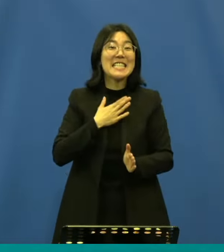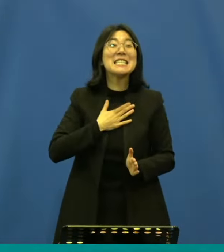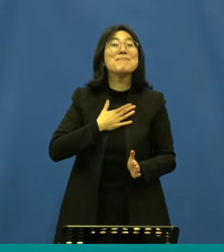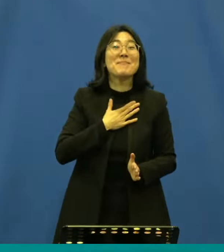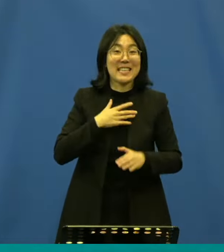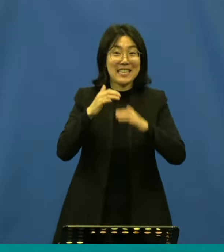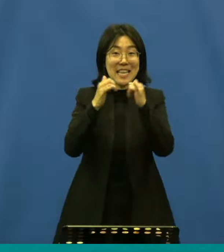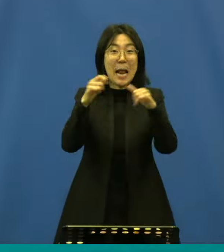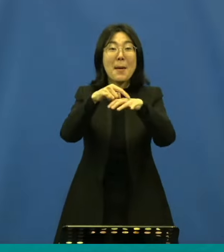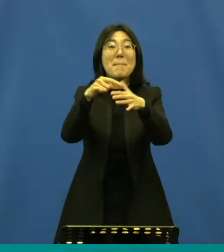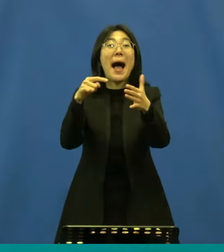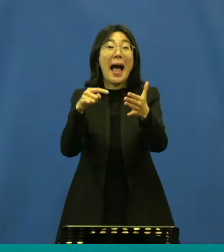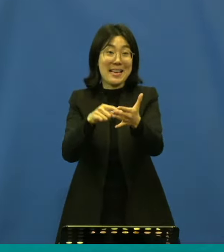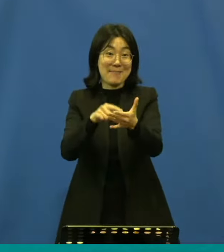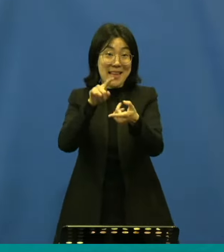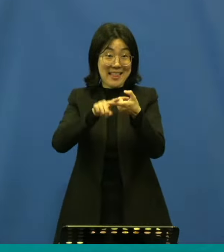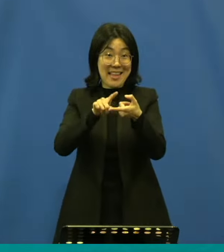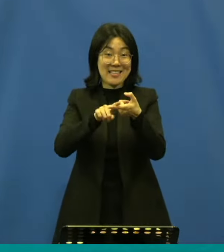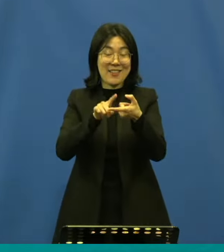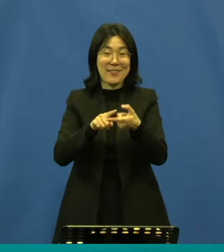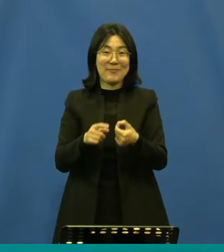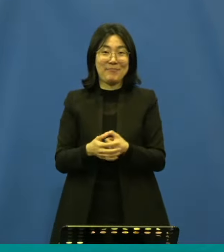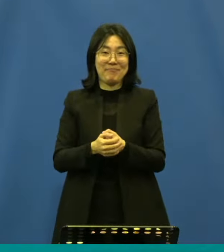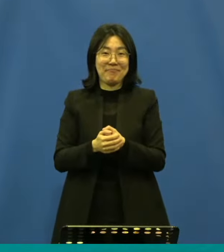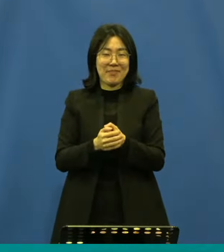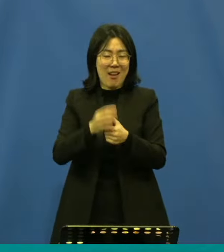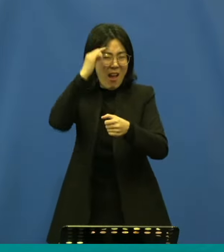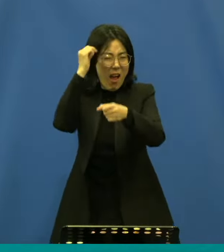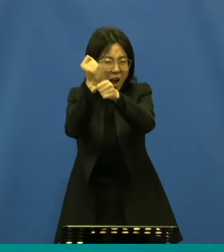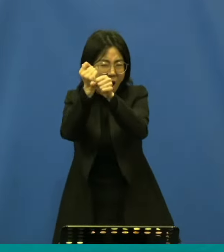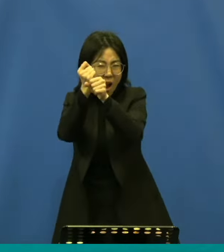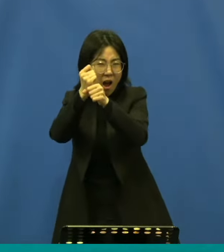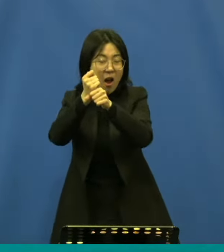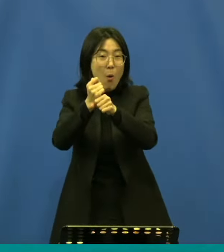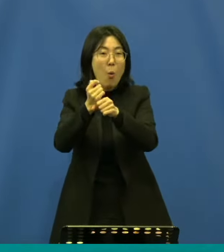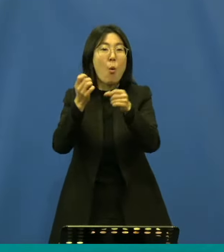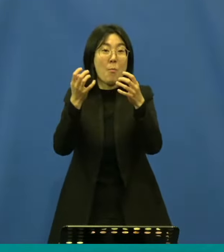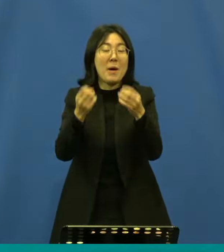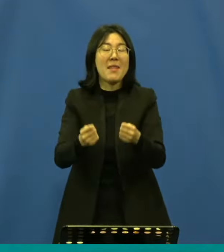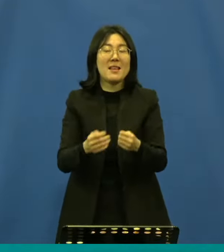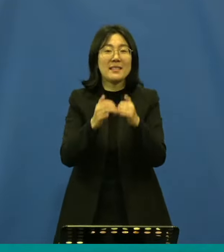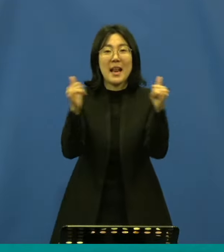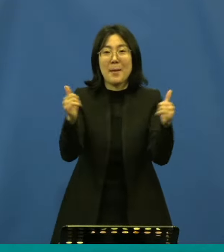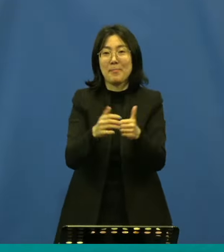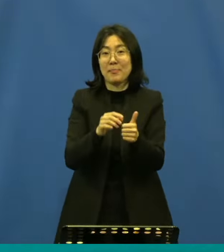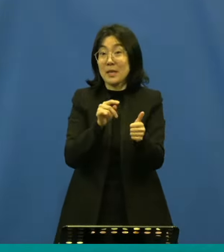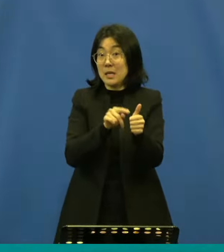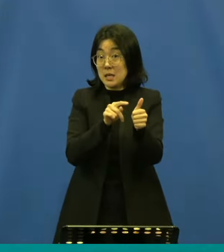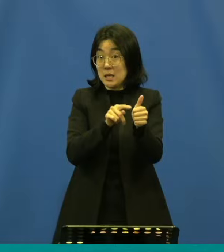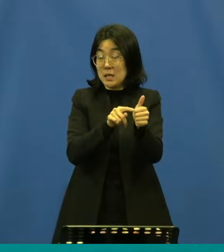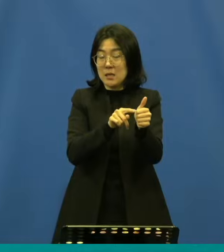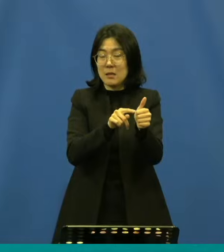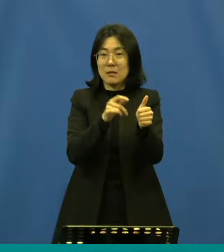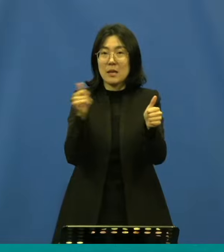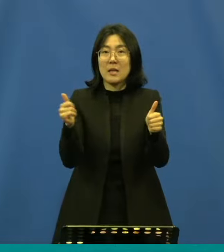한번 접했을 것입니다. 이 아들러라는 이 심리학자는